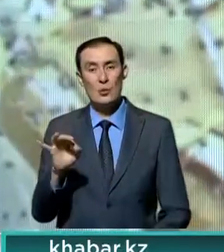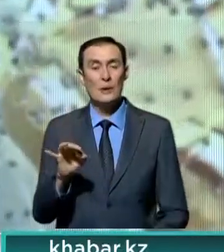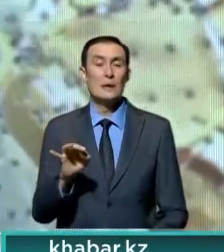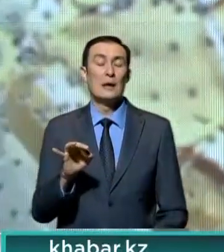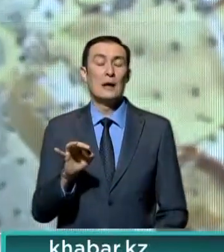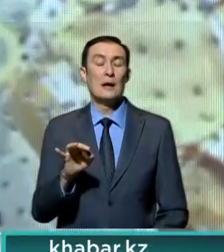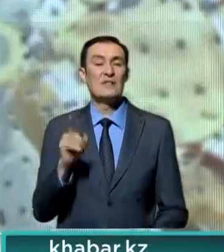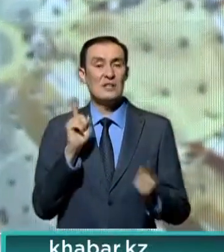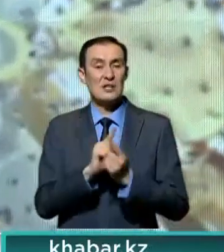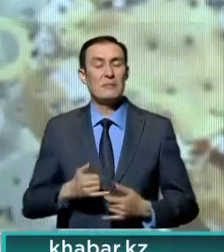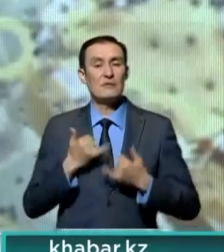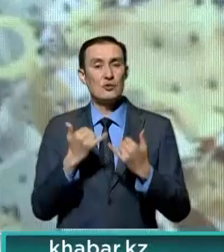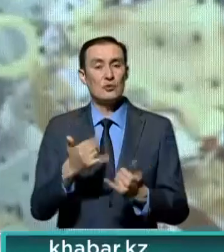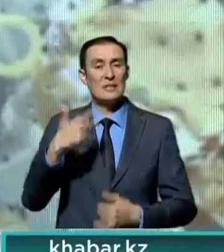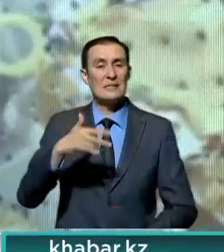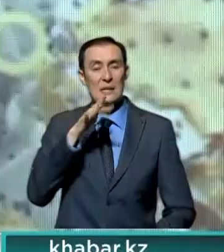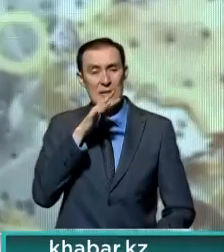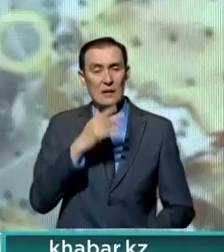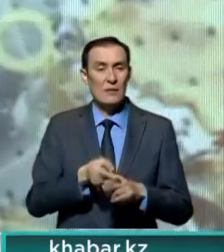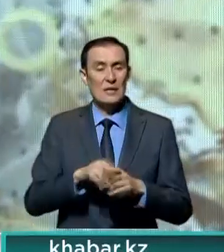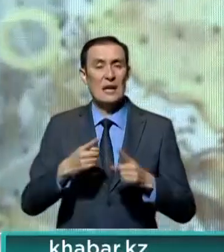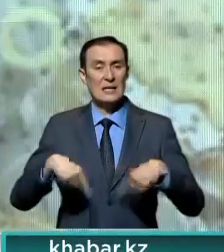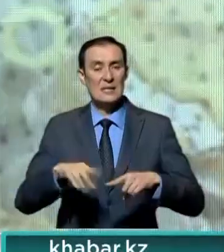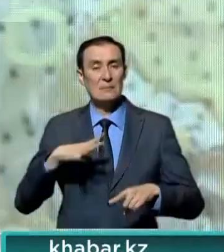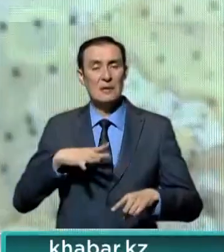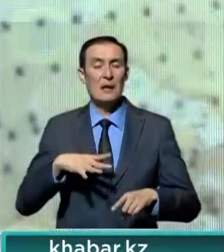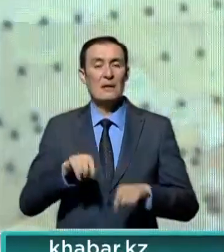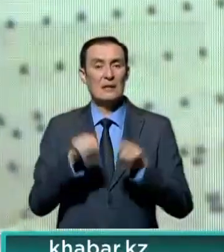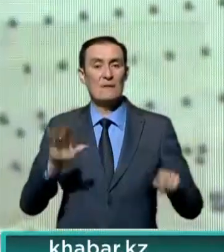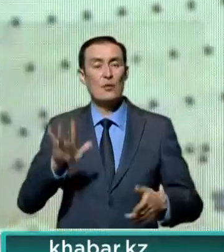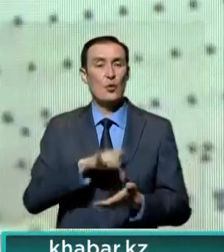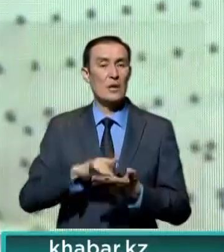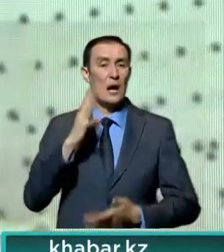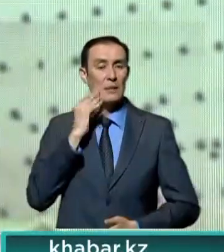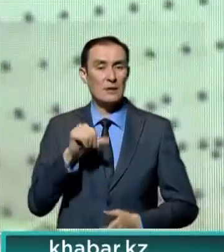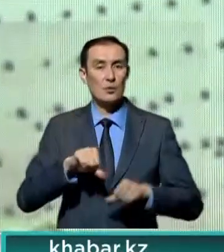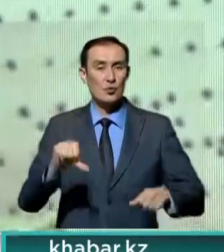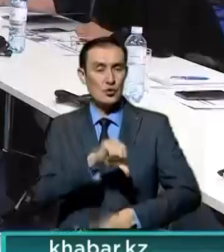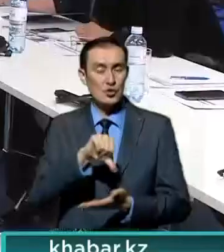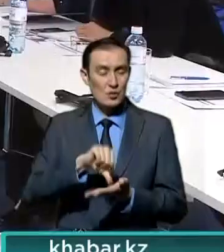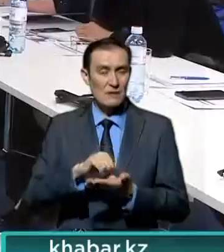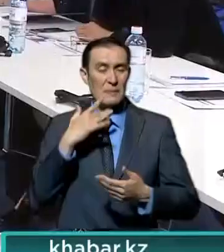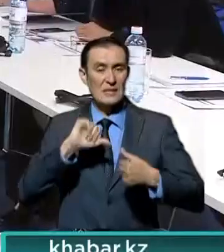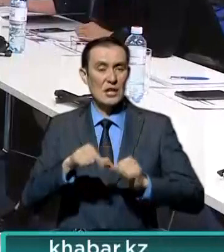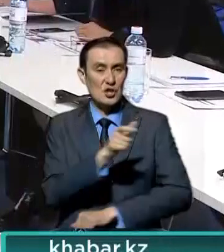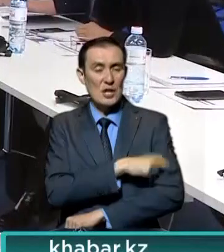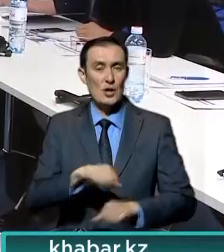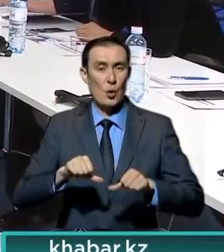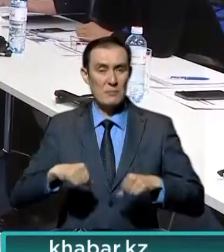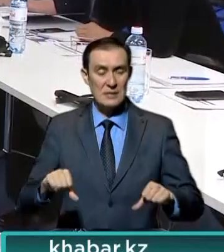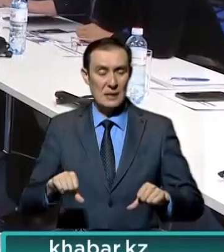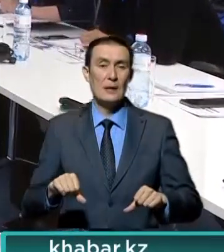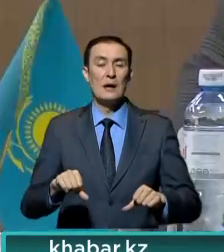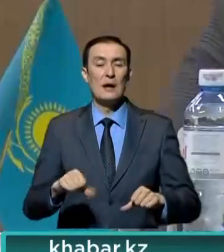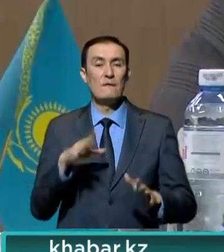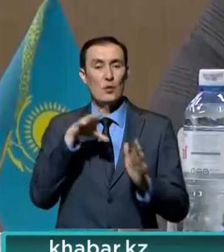ИСЕСКО. Встреча, посвященная 30-летию этой структуры, была организована в Алматы. В заседании приняли участие постоянные члены комиссии. Как